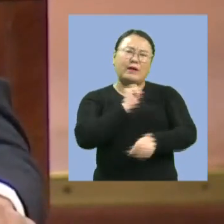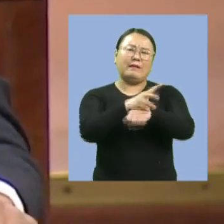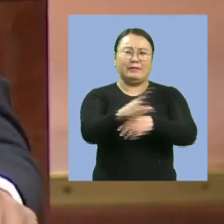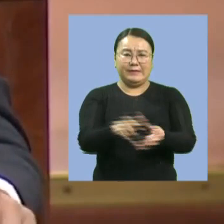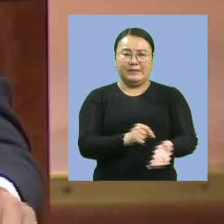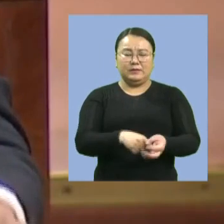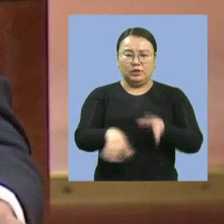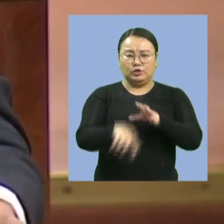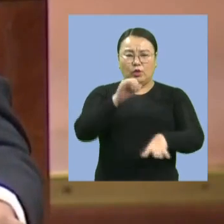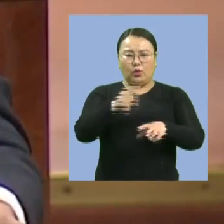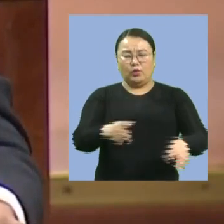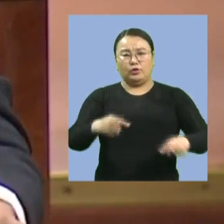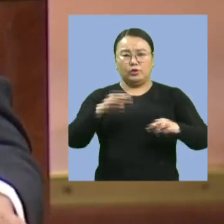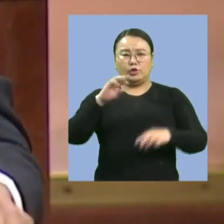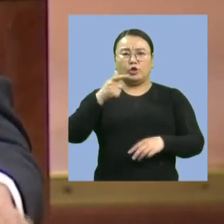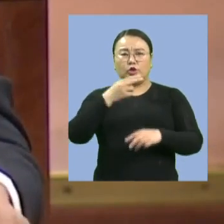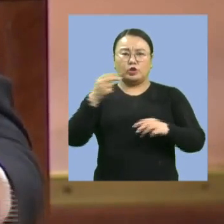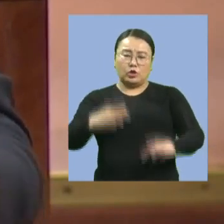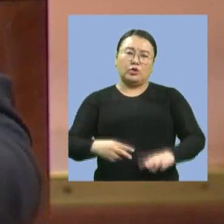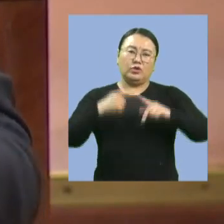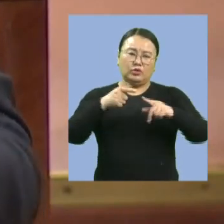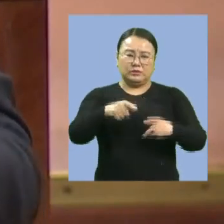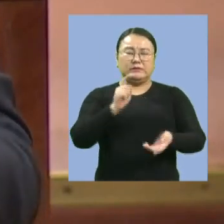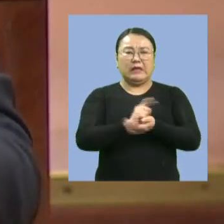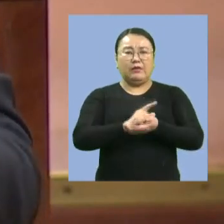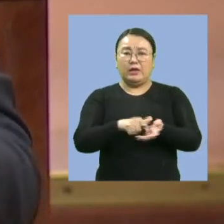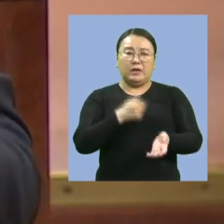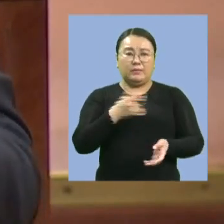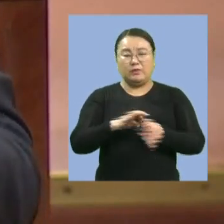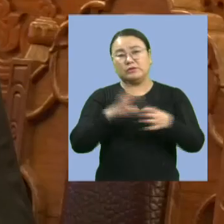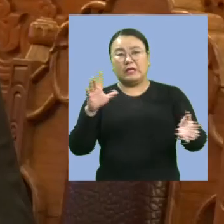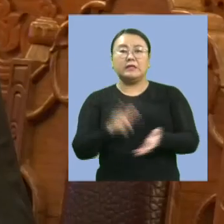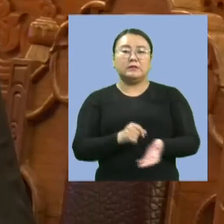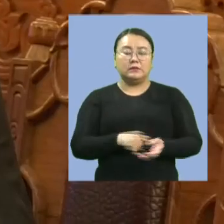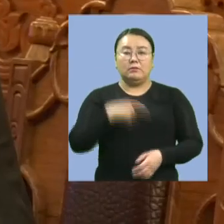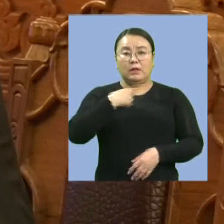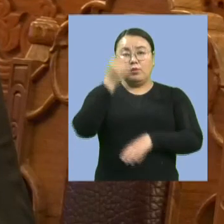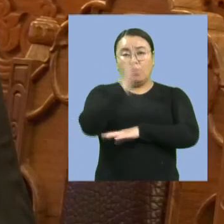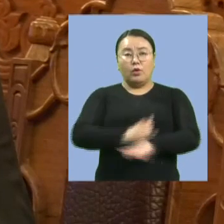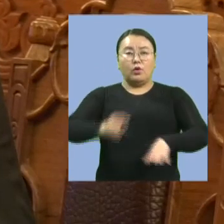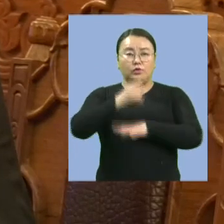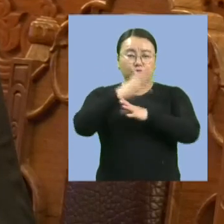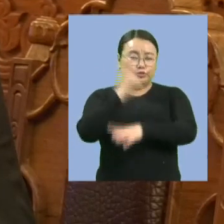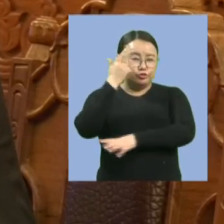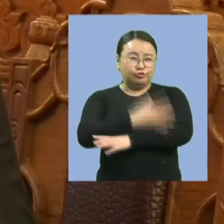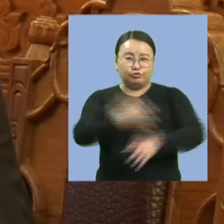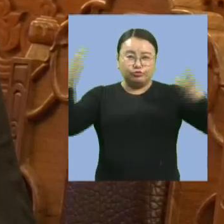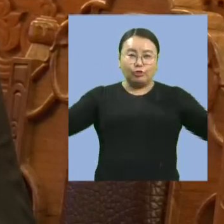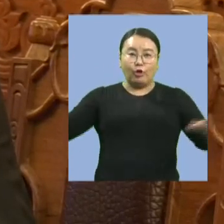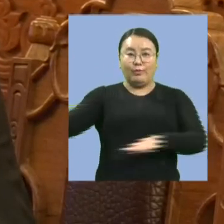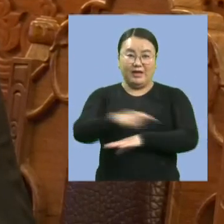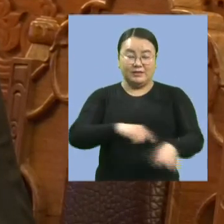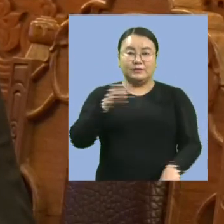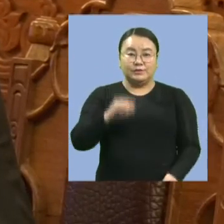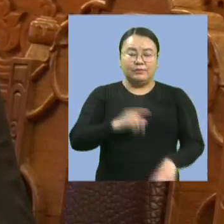сонгуулийн тогтолцоог өөрчилдөг энэ одоо буруу хамтлагаасаа салуул яасан бэ гэдэг асуудал яриад байгаа. Манай улс шиг юм өргөө удам газар